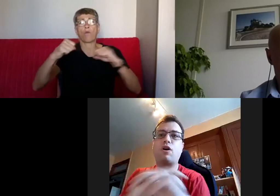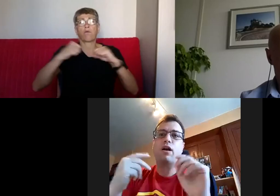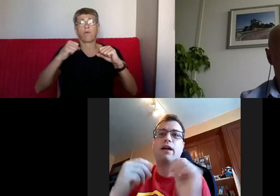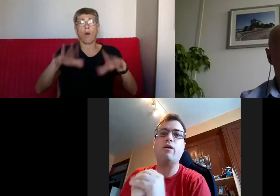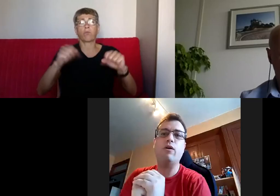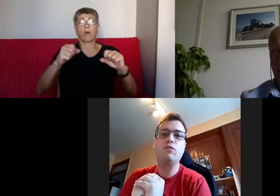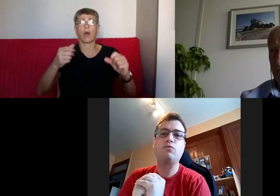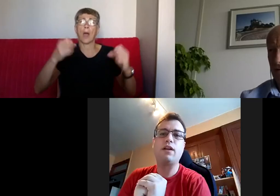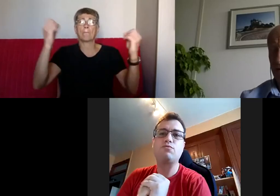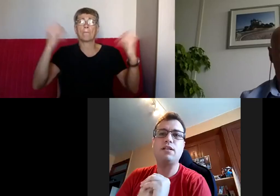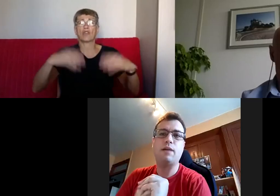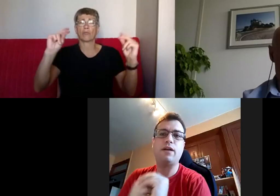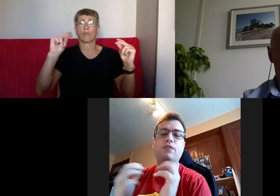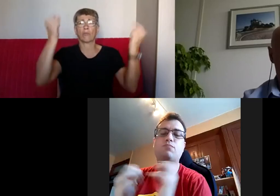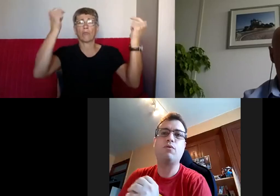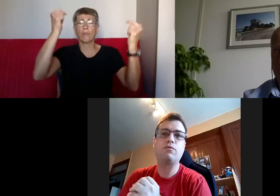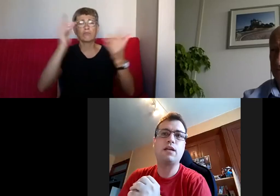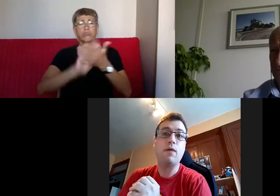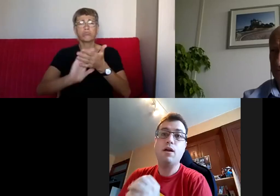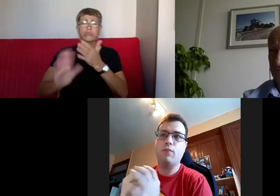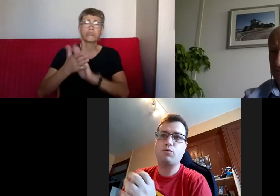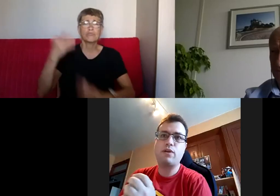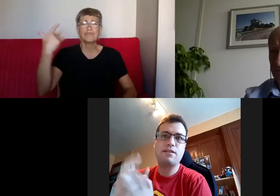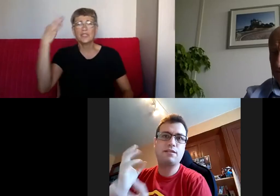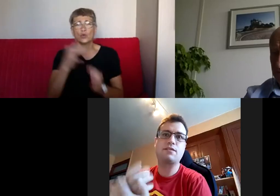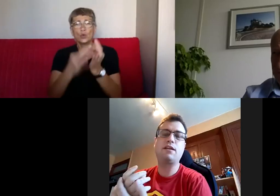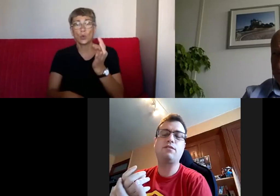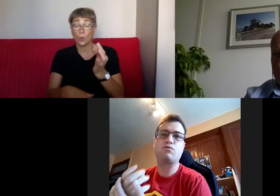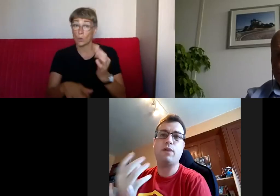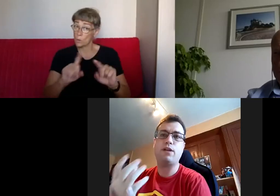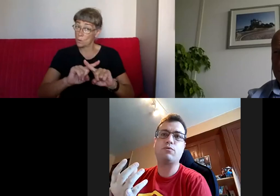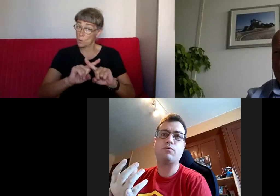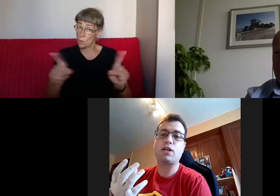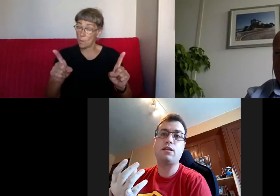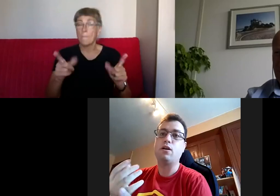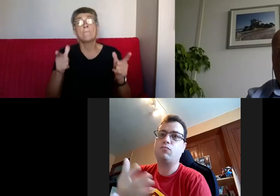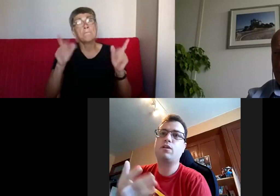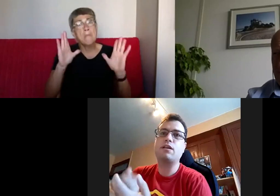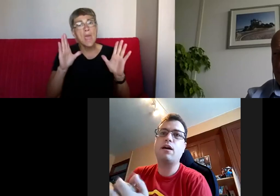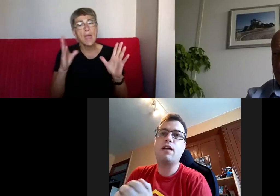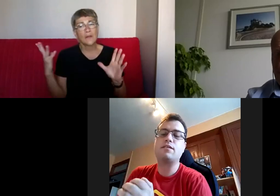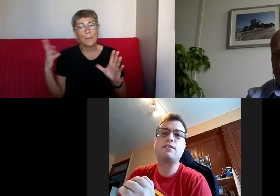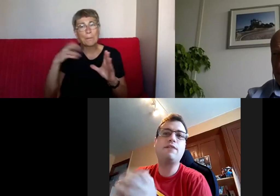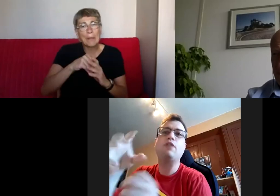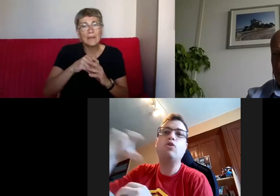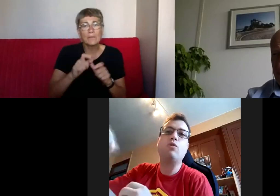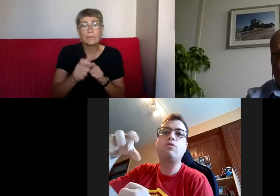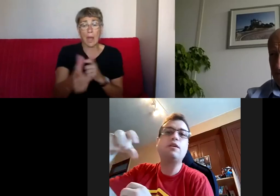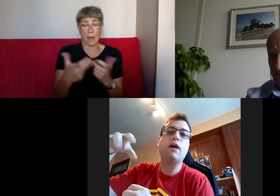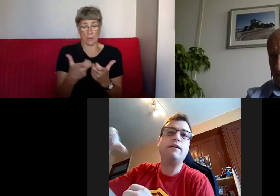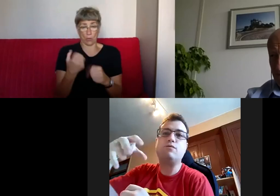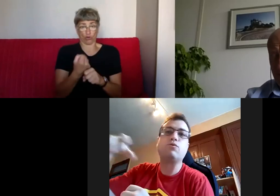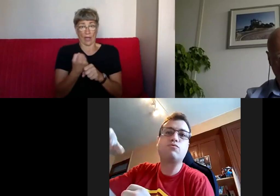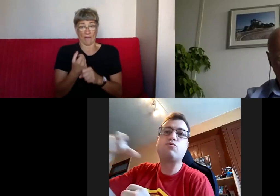ça règle tous les soucis de la planète pour le handicap. Mais en tout cas, ça s'inscrit dans ce maillon de la chaîne. Moi qui travaille à la SNCF, il y a une